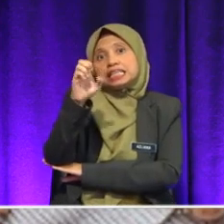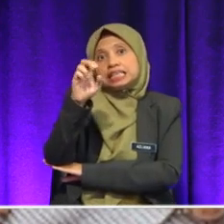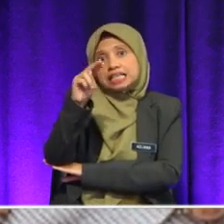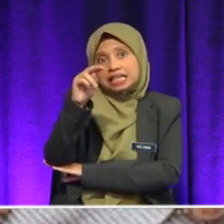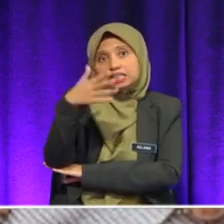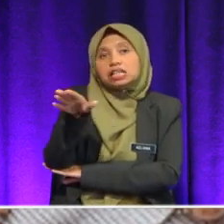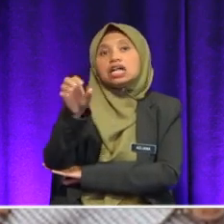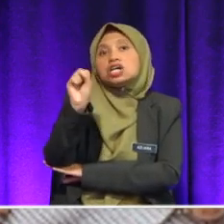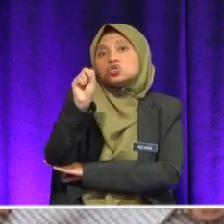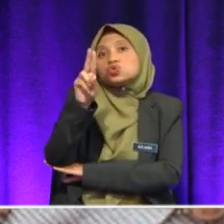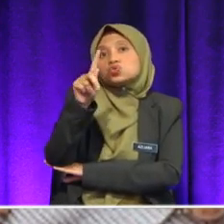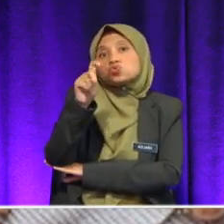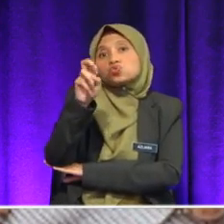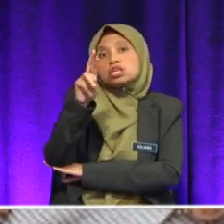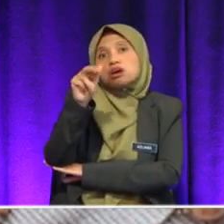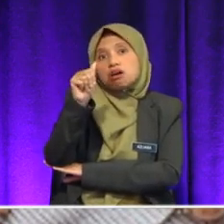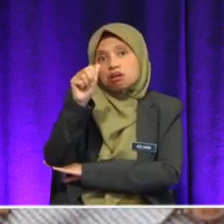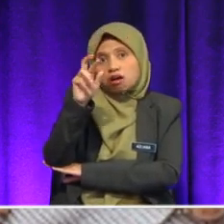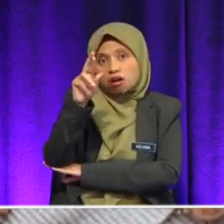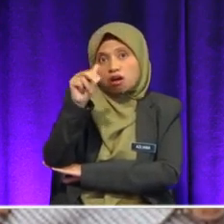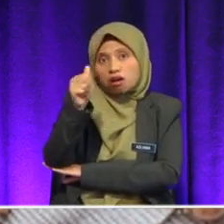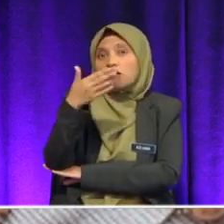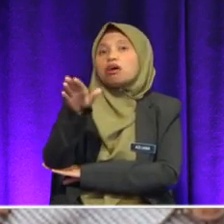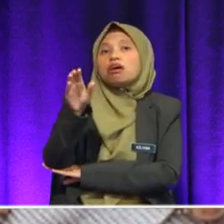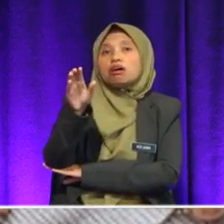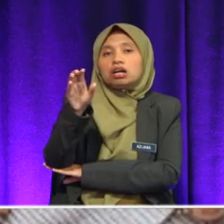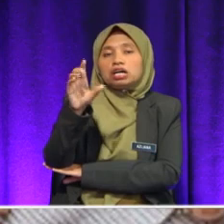broke setting dan juga discus